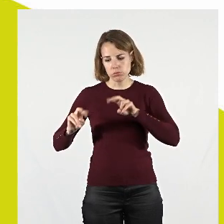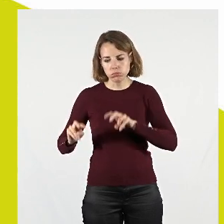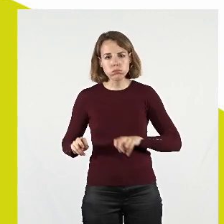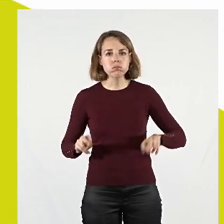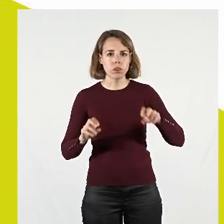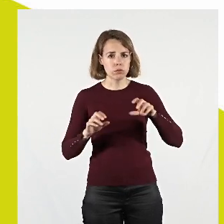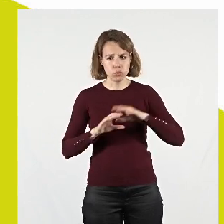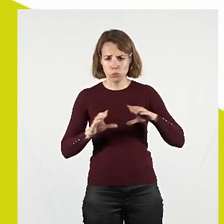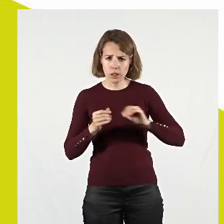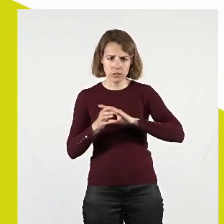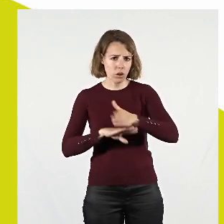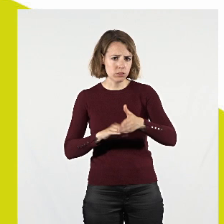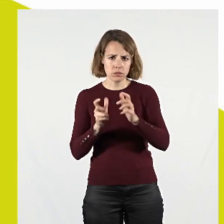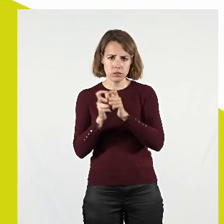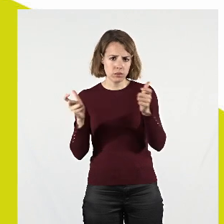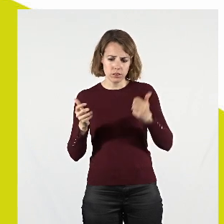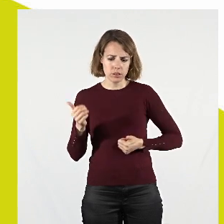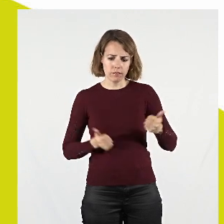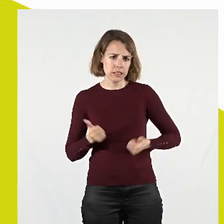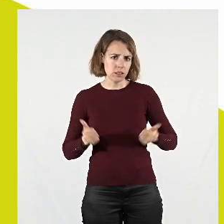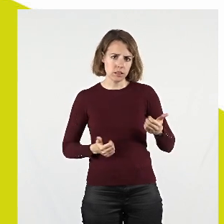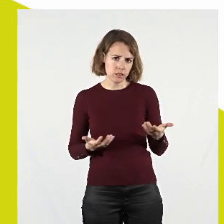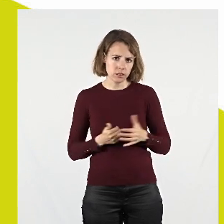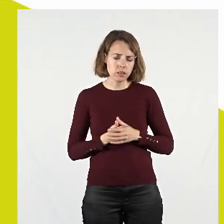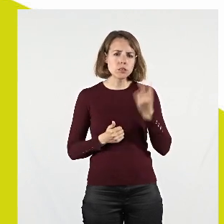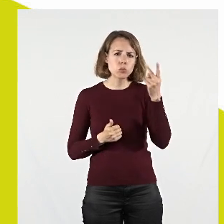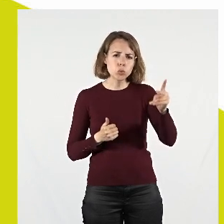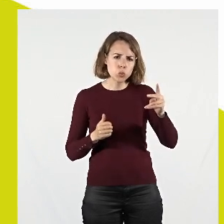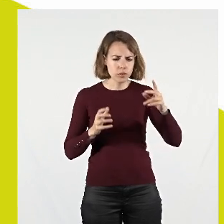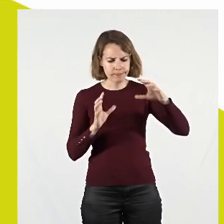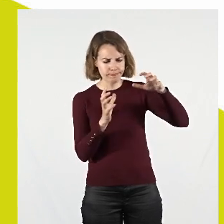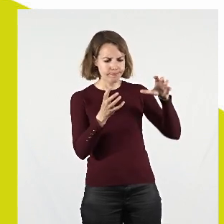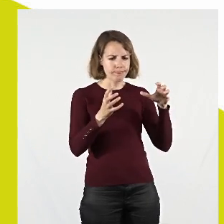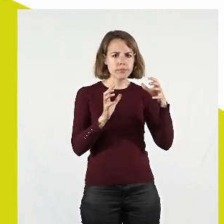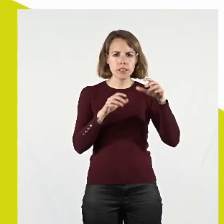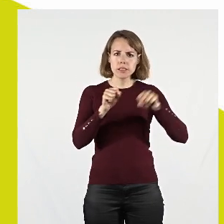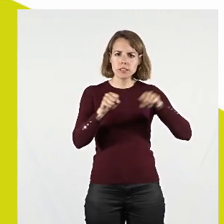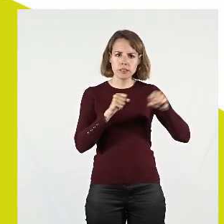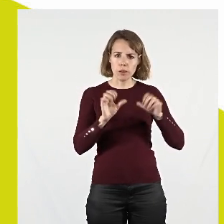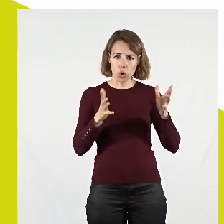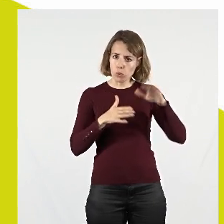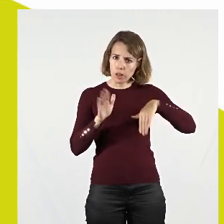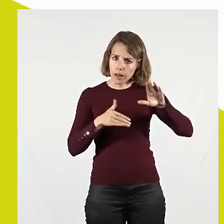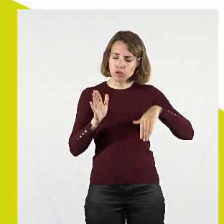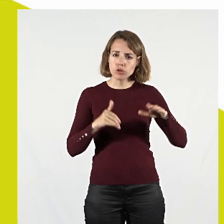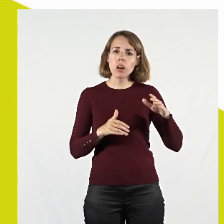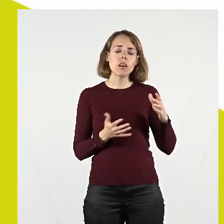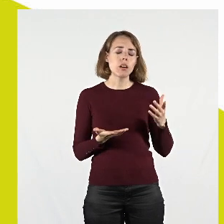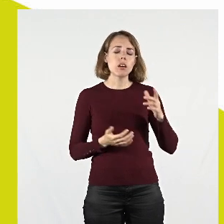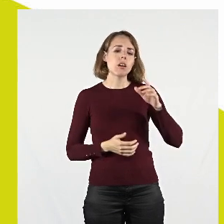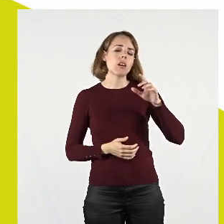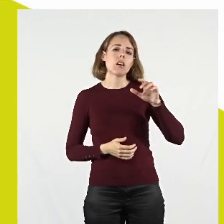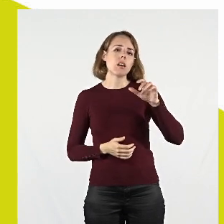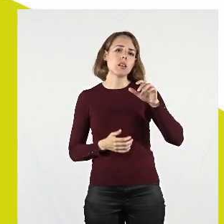services médico-sociaux. On va voir leur écosystème, des départements, des agences régionales de santé, mais également des CARSAT, qui